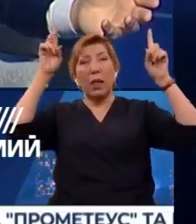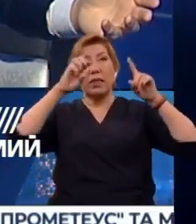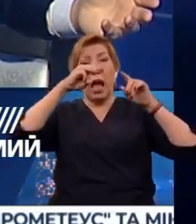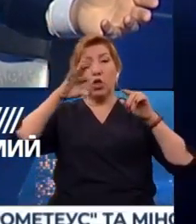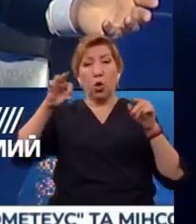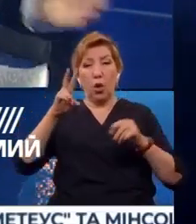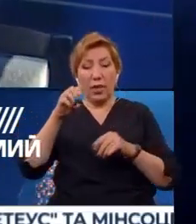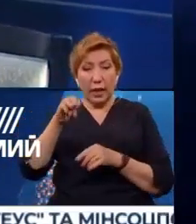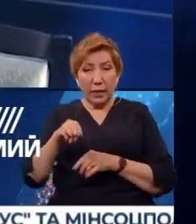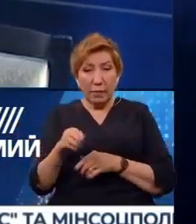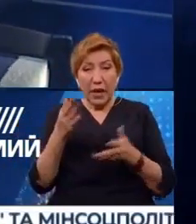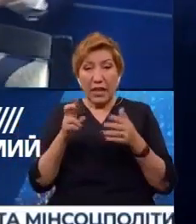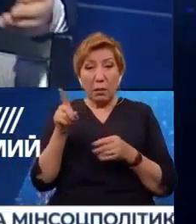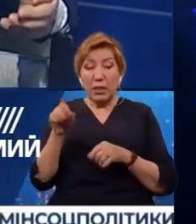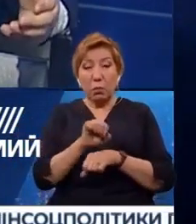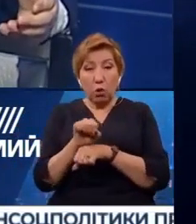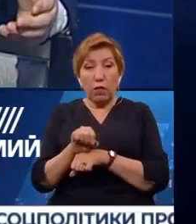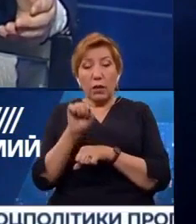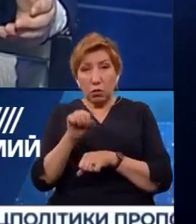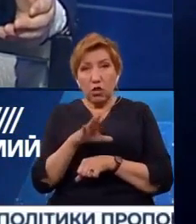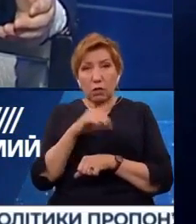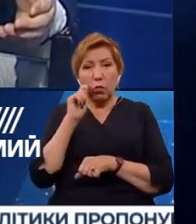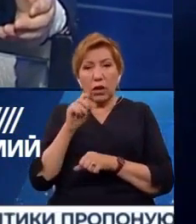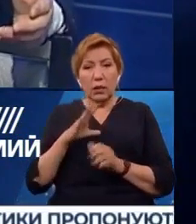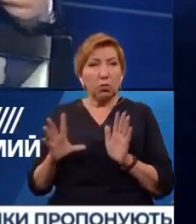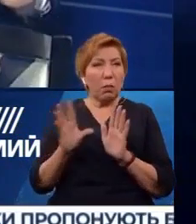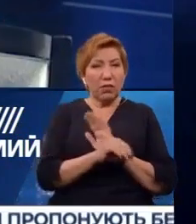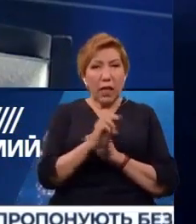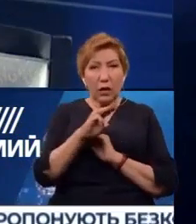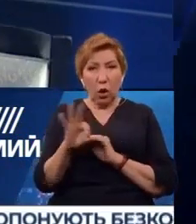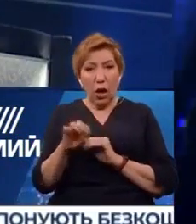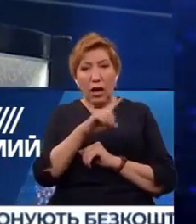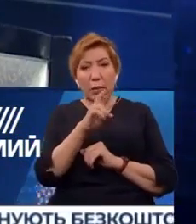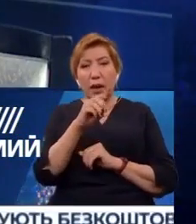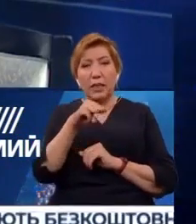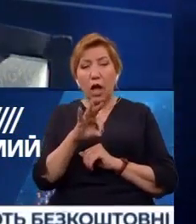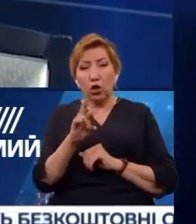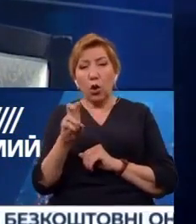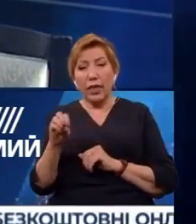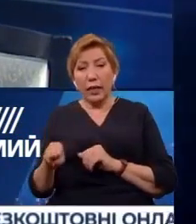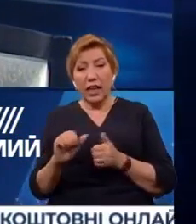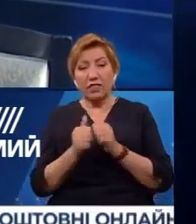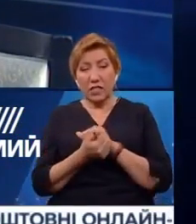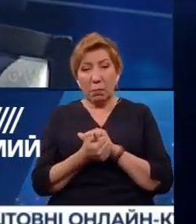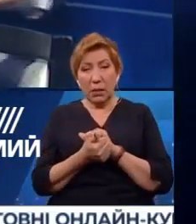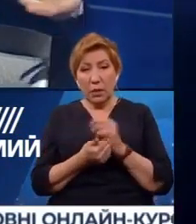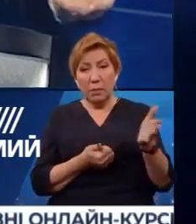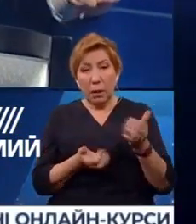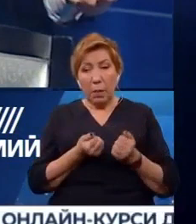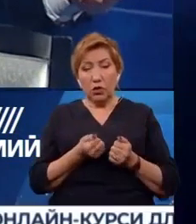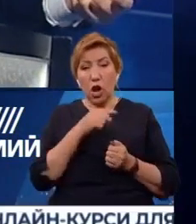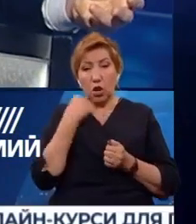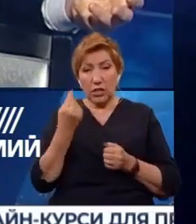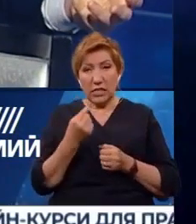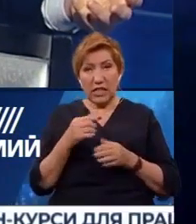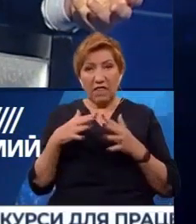нєт, НАТО – нєт». Якби не те блокування, можливо б Україна вже була в НАТО. А так «НАТО – нєт, НАТО – нєт» і взамін НАТО отримали